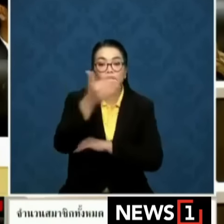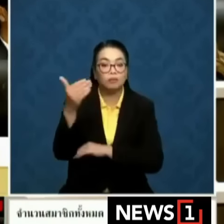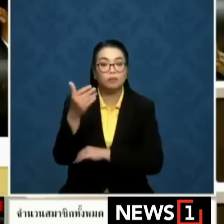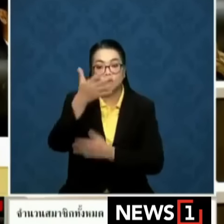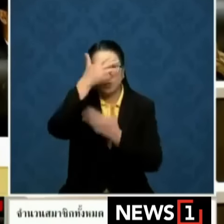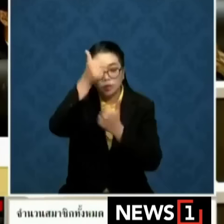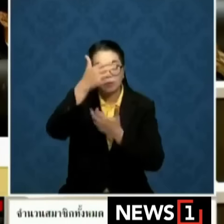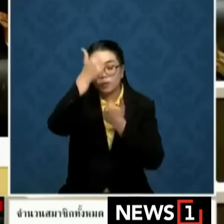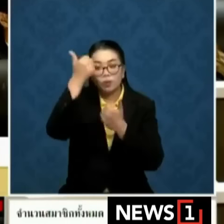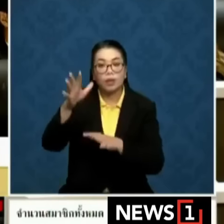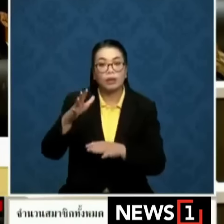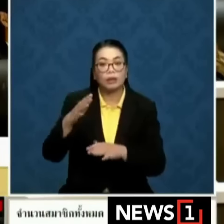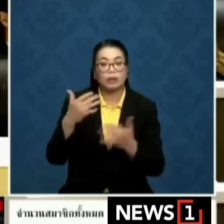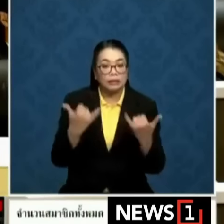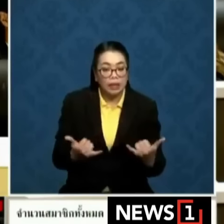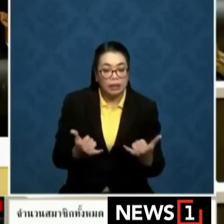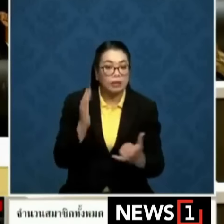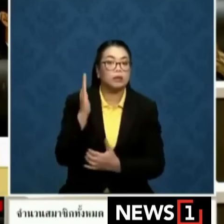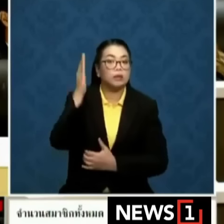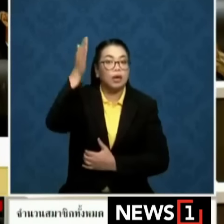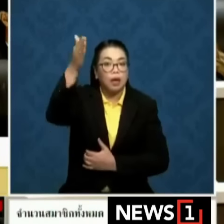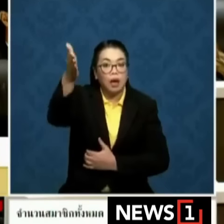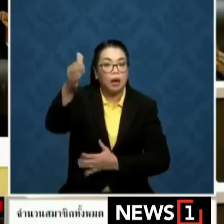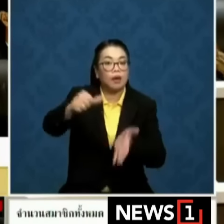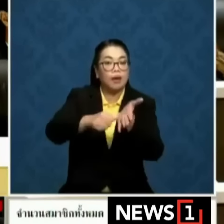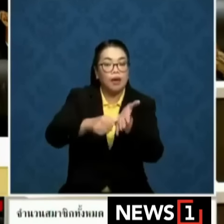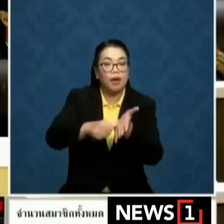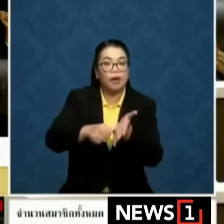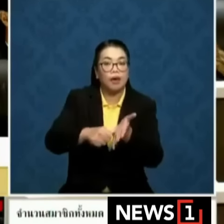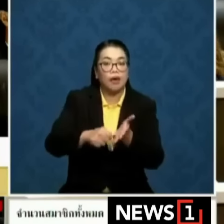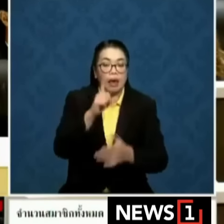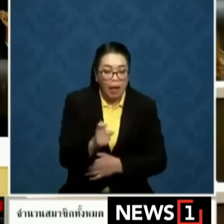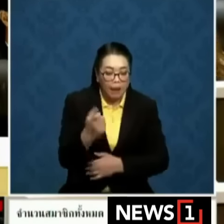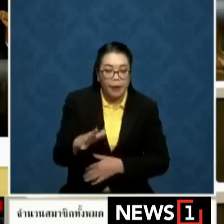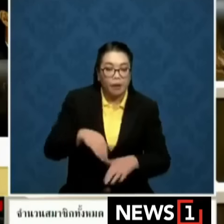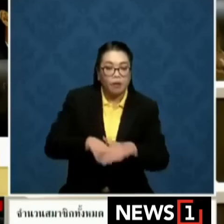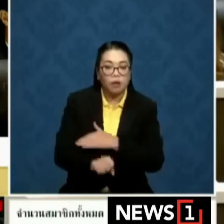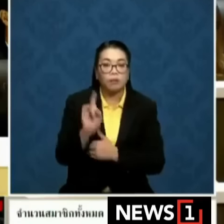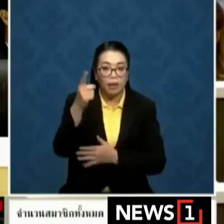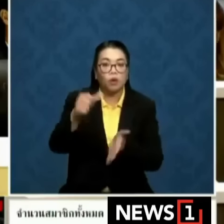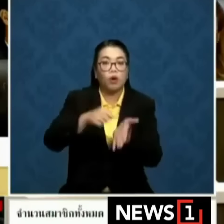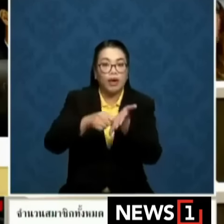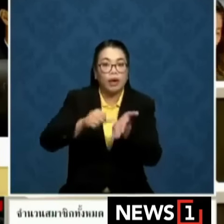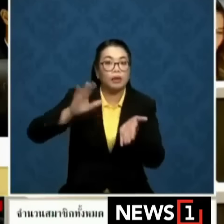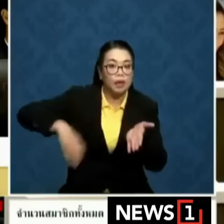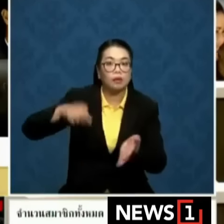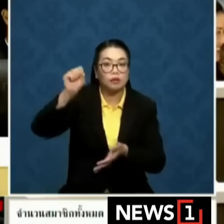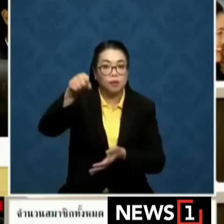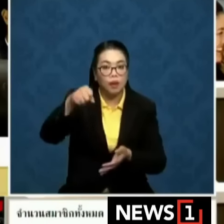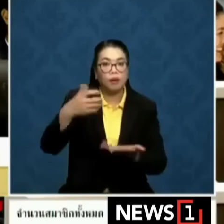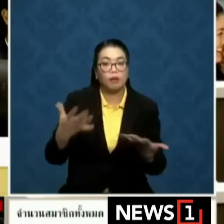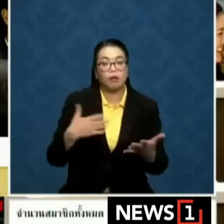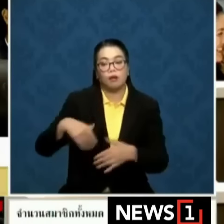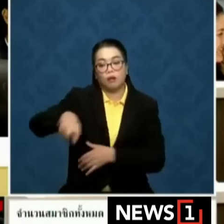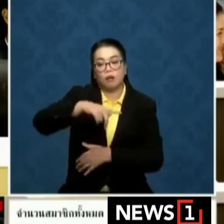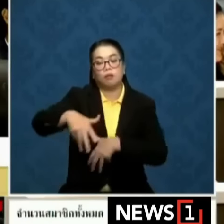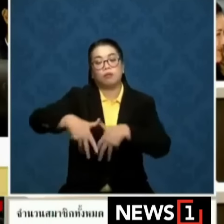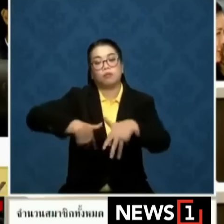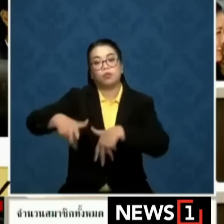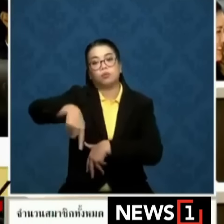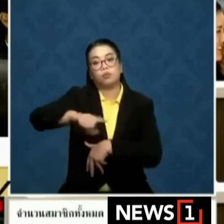คือมีการไปให้คำสัญญาว่าจะใช้งบกลางจะเพิ่มงบประมาณพี่น้องประมงก็เฮแต่วันนี้ยังไม่เห็นเล